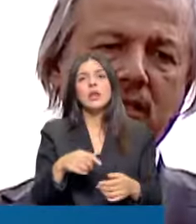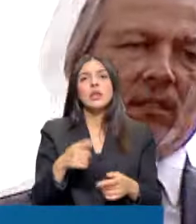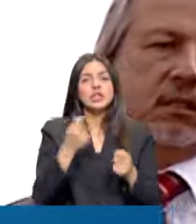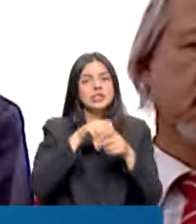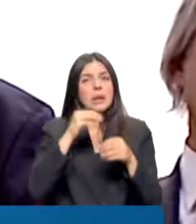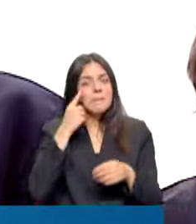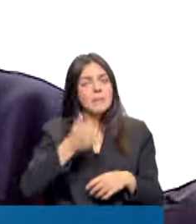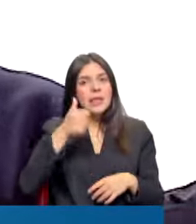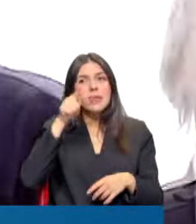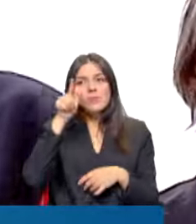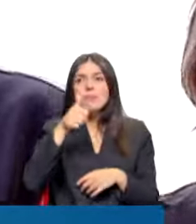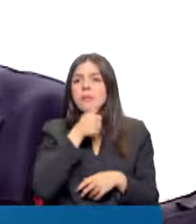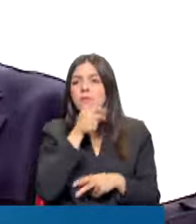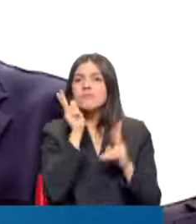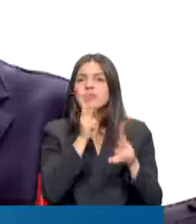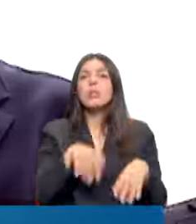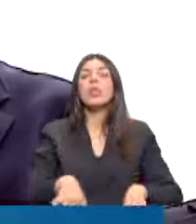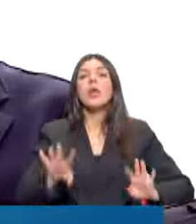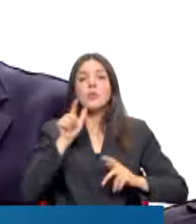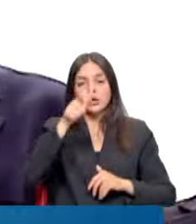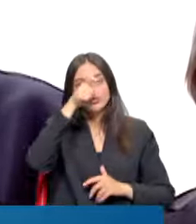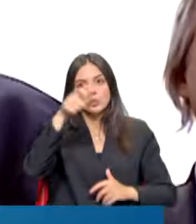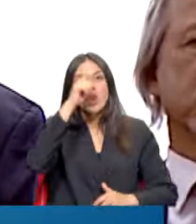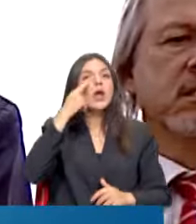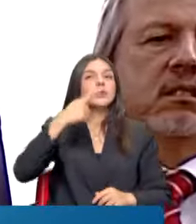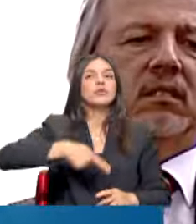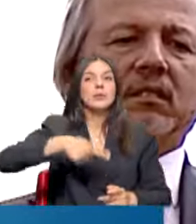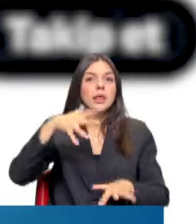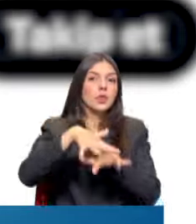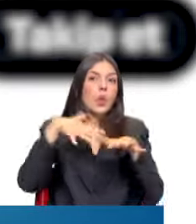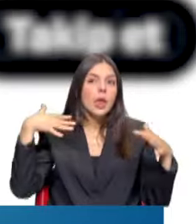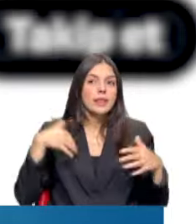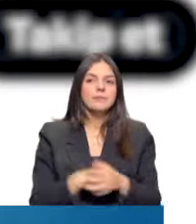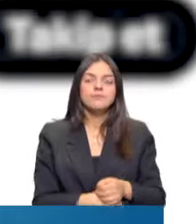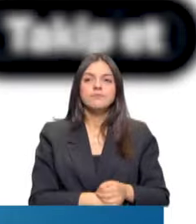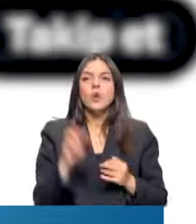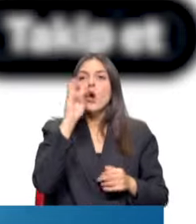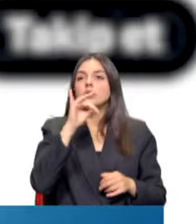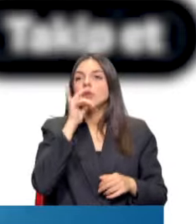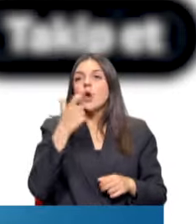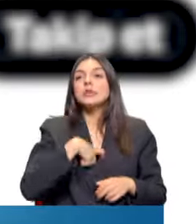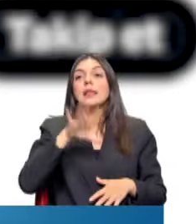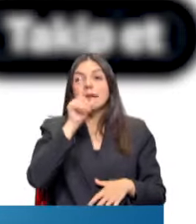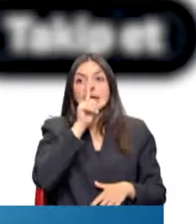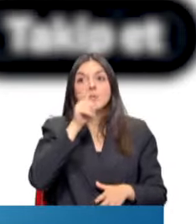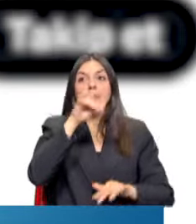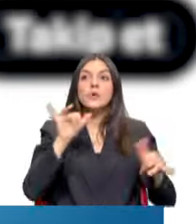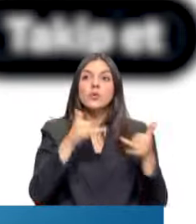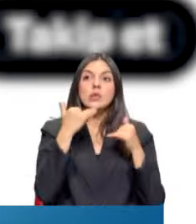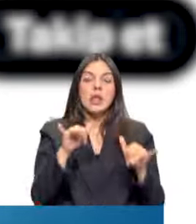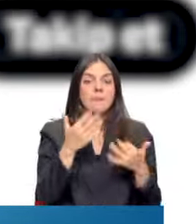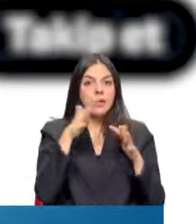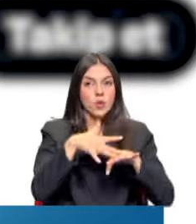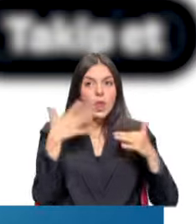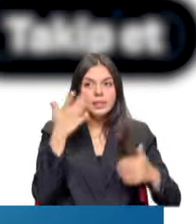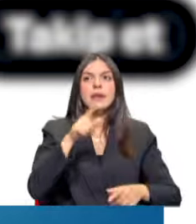burası babasının yeri değil. Burası Türkiye Cumhuriyeti'nin töreni. 30 Ağustos özel değil, resmi bir kutlama törenidir.